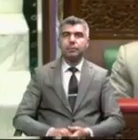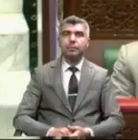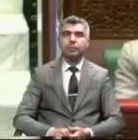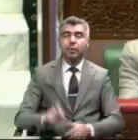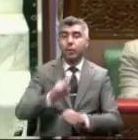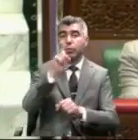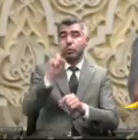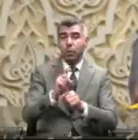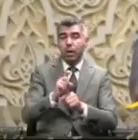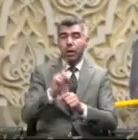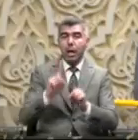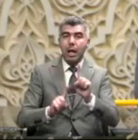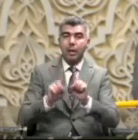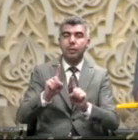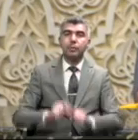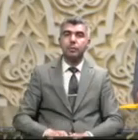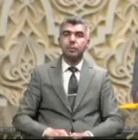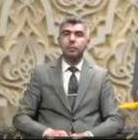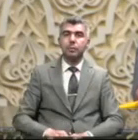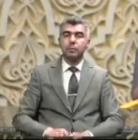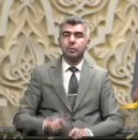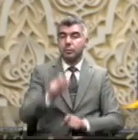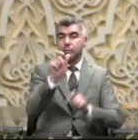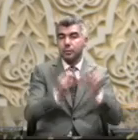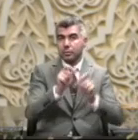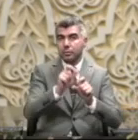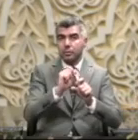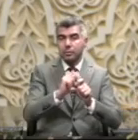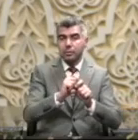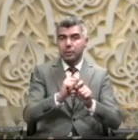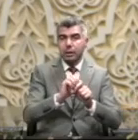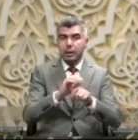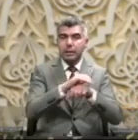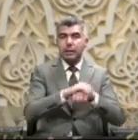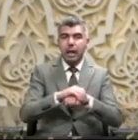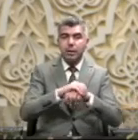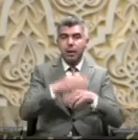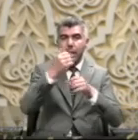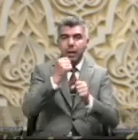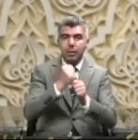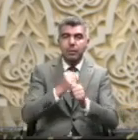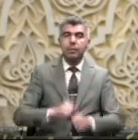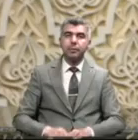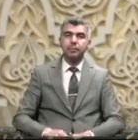السؤال الان الحادي عشر وهو لاحد الساده من فريق الاتحاد المغربي للشغل